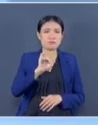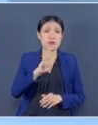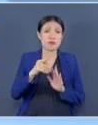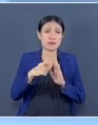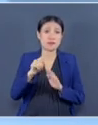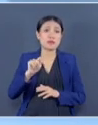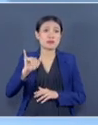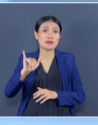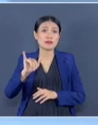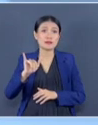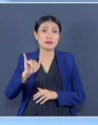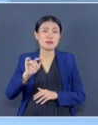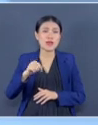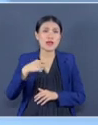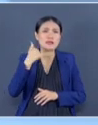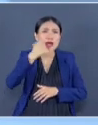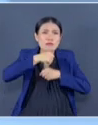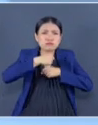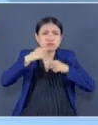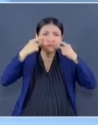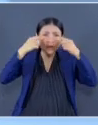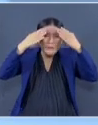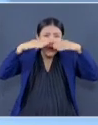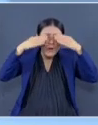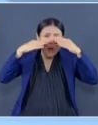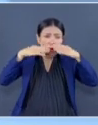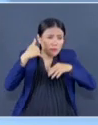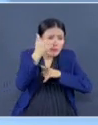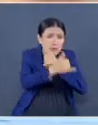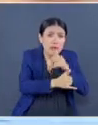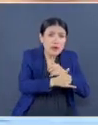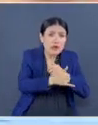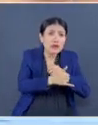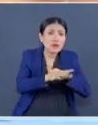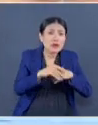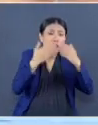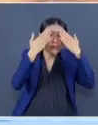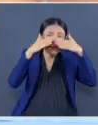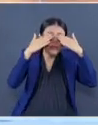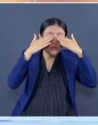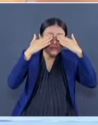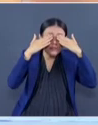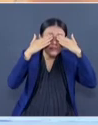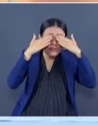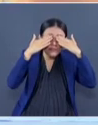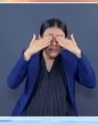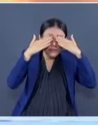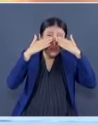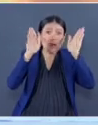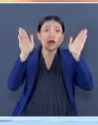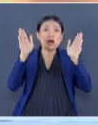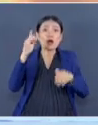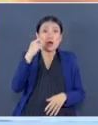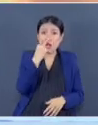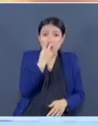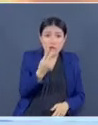ยเป็นข่าวที่เราเล่าไป ยายเสา ตาบอดสุดท้ายเห็นอยู่3วันตาบอดเหมือนเดิ ม เอาละครับคุณผู้ชม